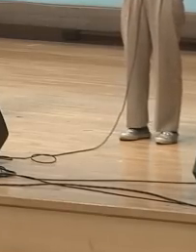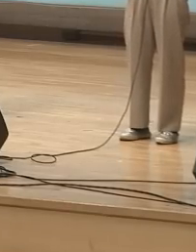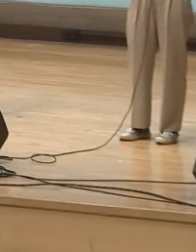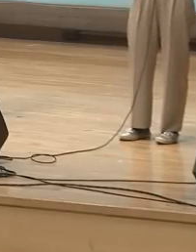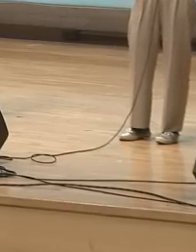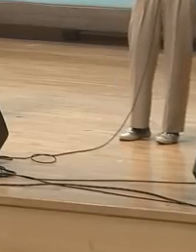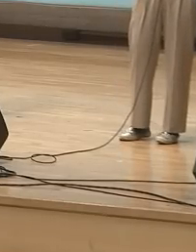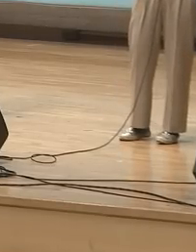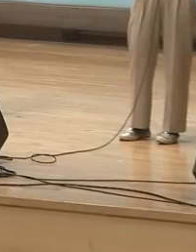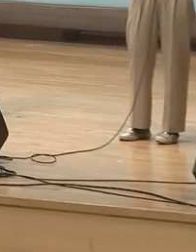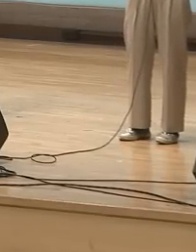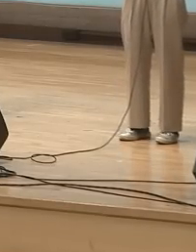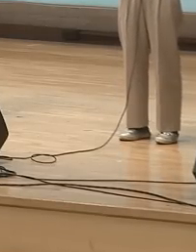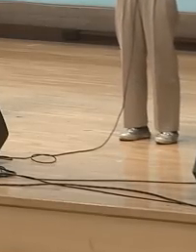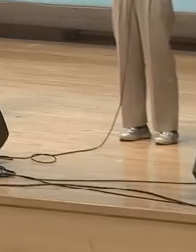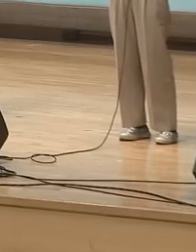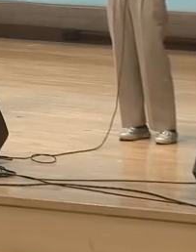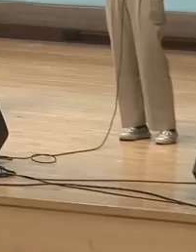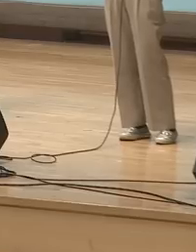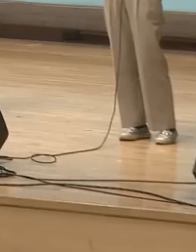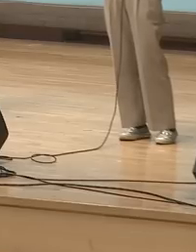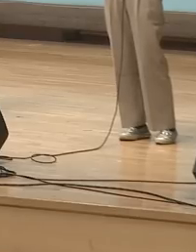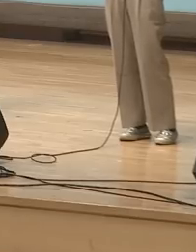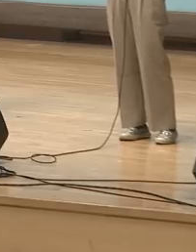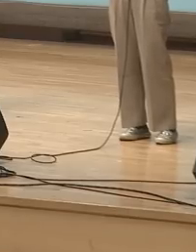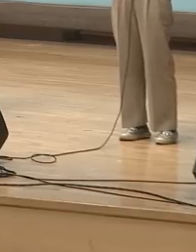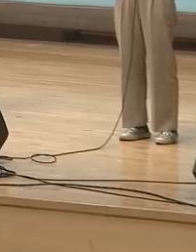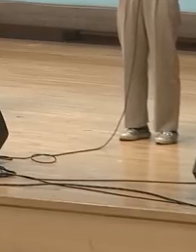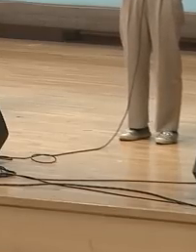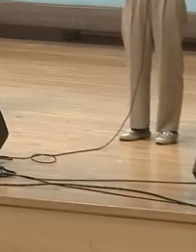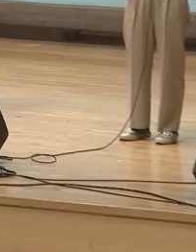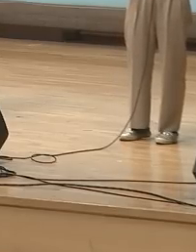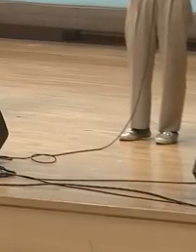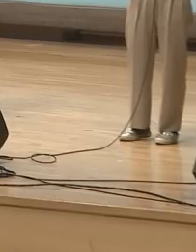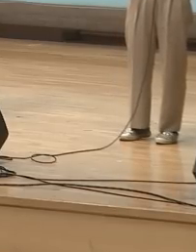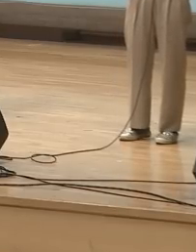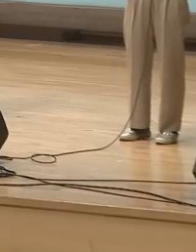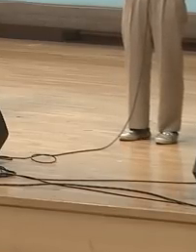끌어주시고 친히 그 모든 아버지 열매를 아버지 맺게 하여